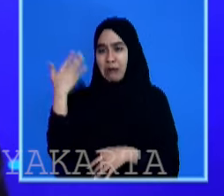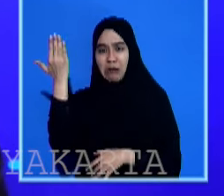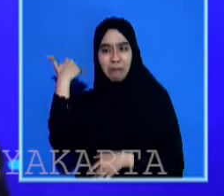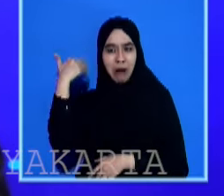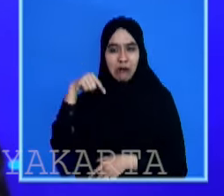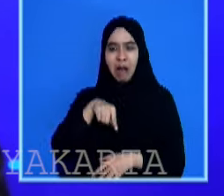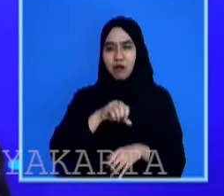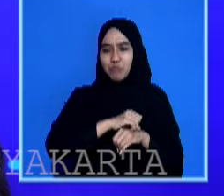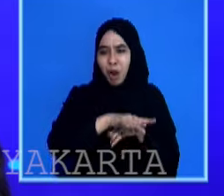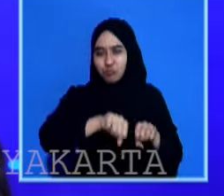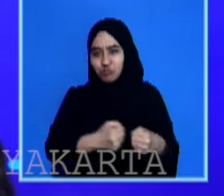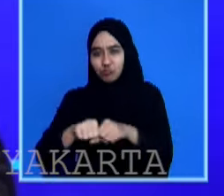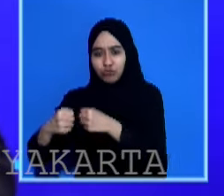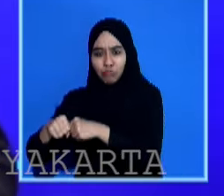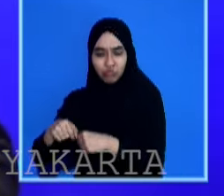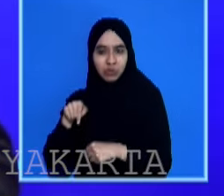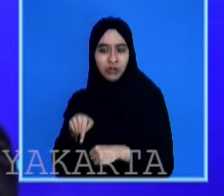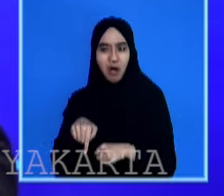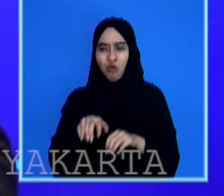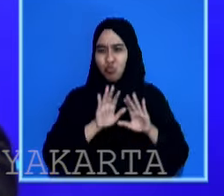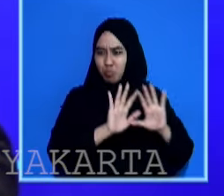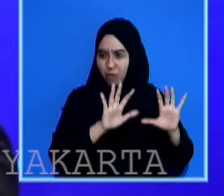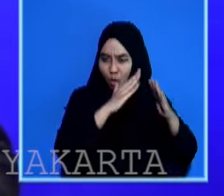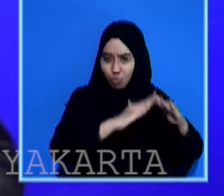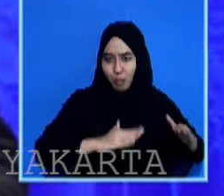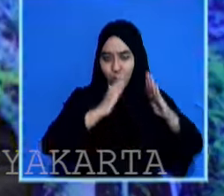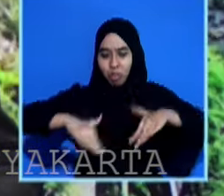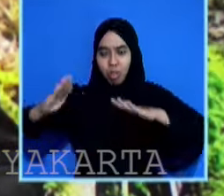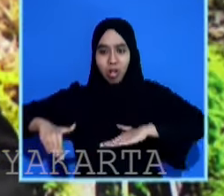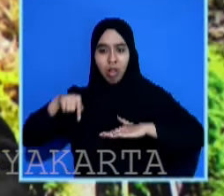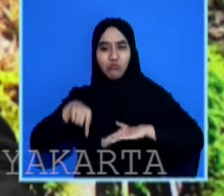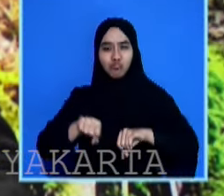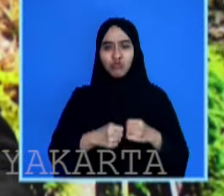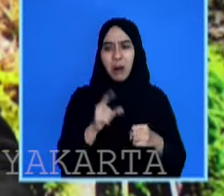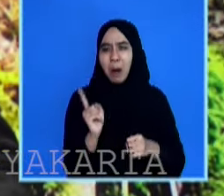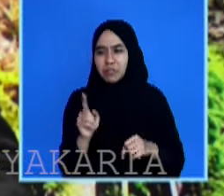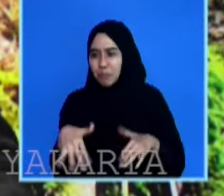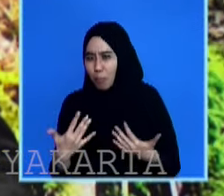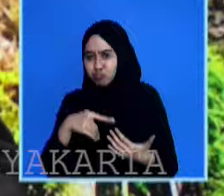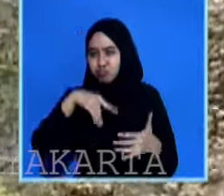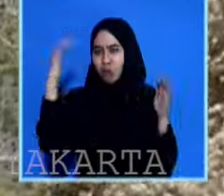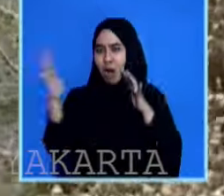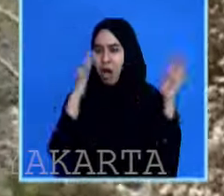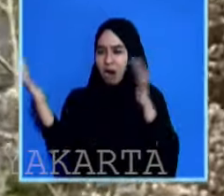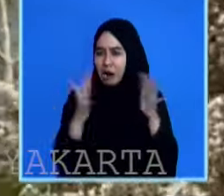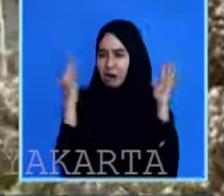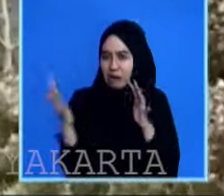dampak kerusakan tercatat ada puluhan rumah dan fasilitas umum mengalami kerusakan akibat terkena dampak siklus